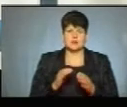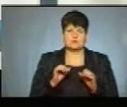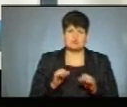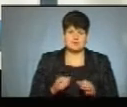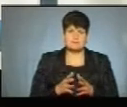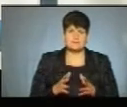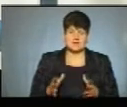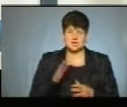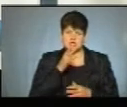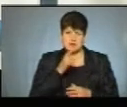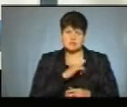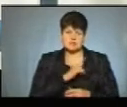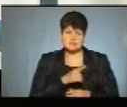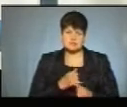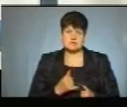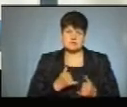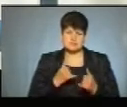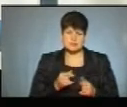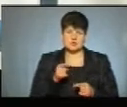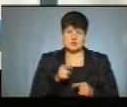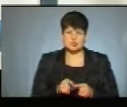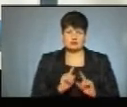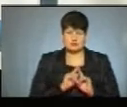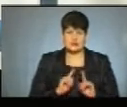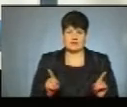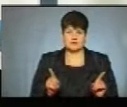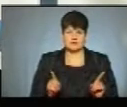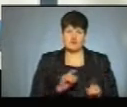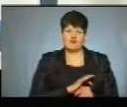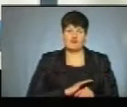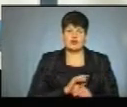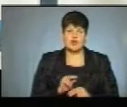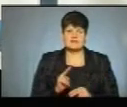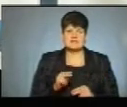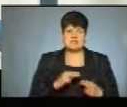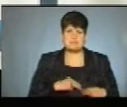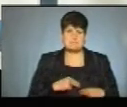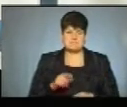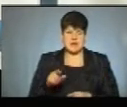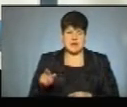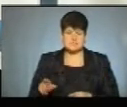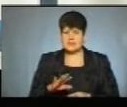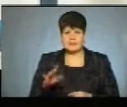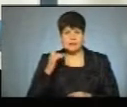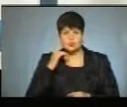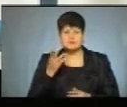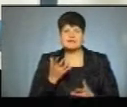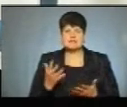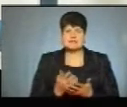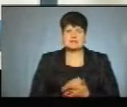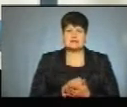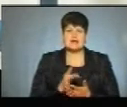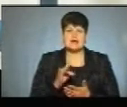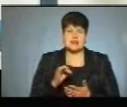більше часу і зусиль присвятити якраз цьому креативу, виховницькій праці. Не думати, де знайти ресурси,